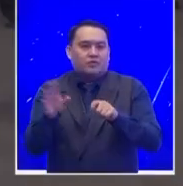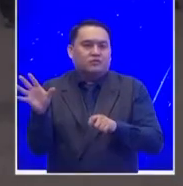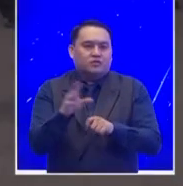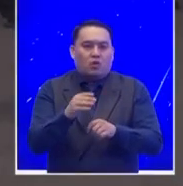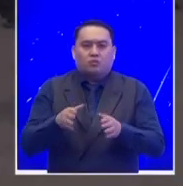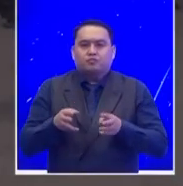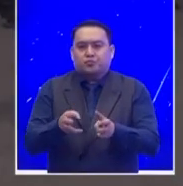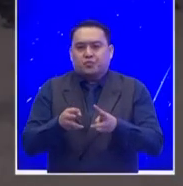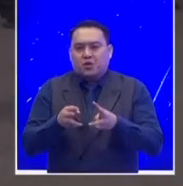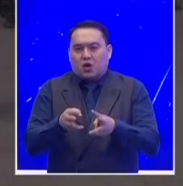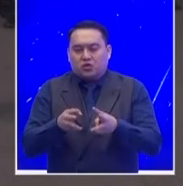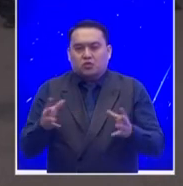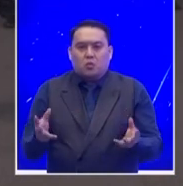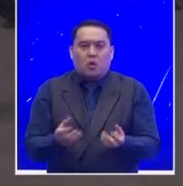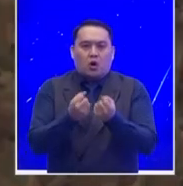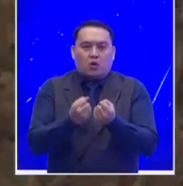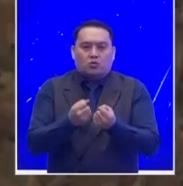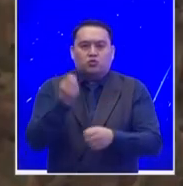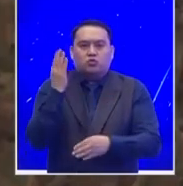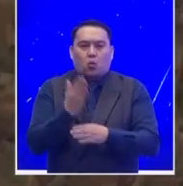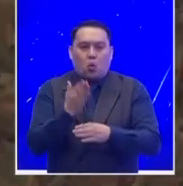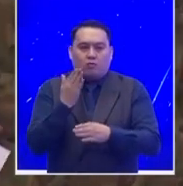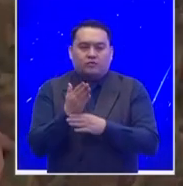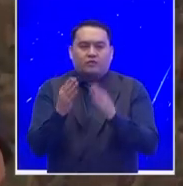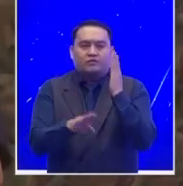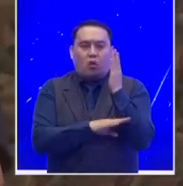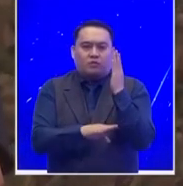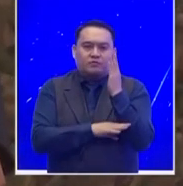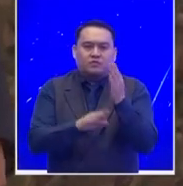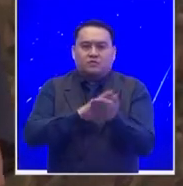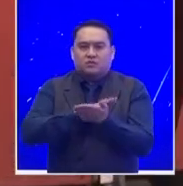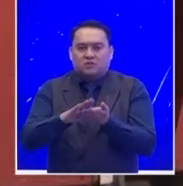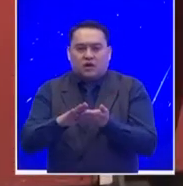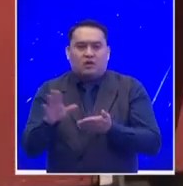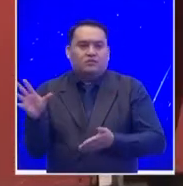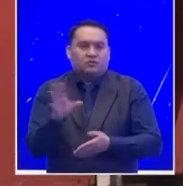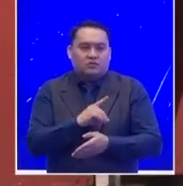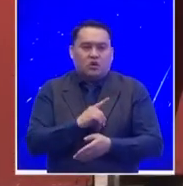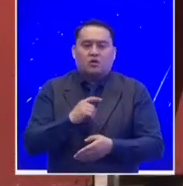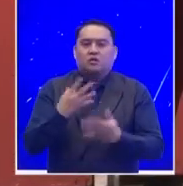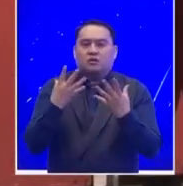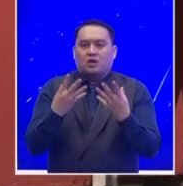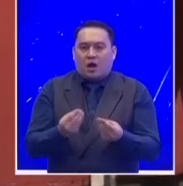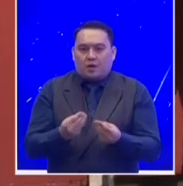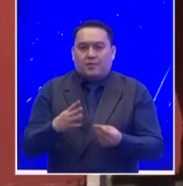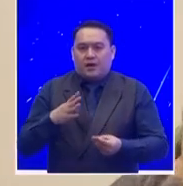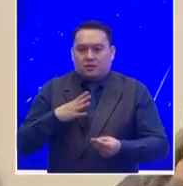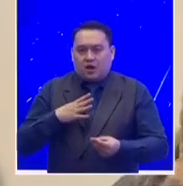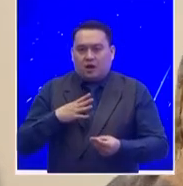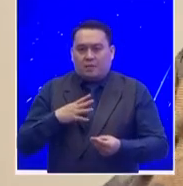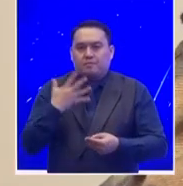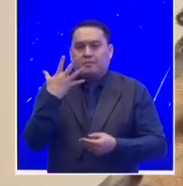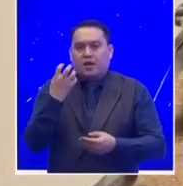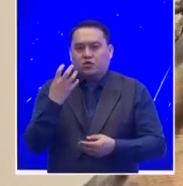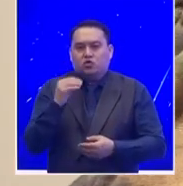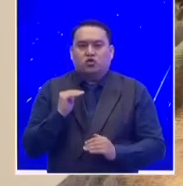печек. Кроме того, спасатели накололи дров, а также очистили территорию от снега. Добавим, в этот день брендмейстеры обошли свыше